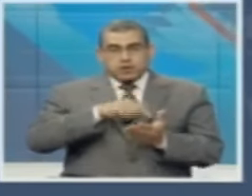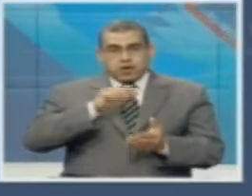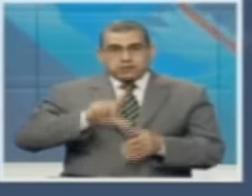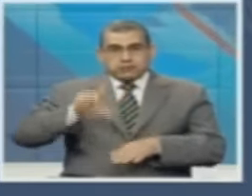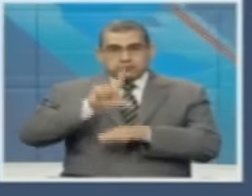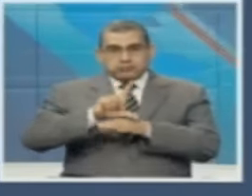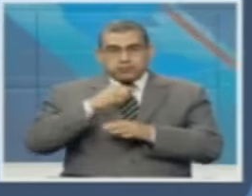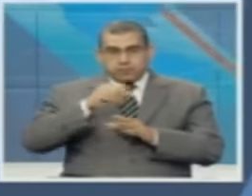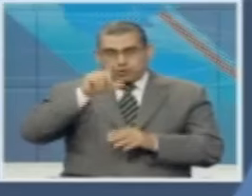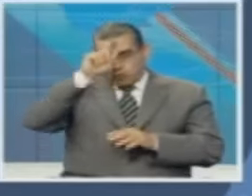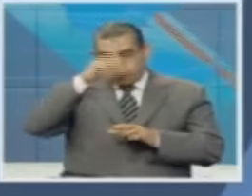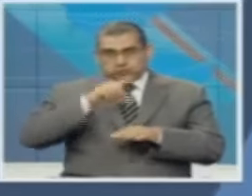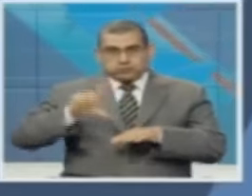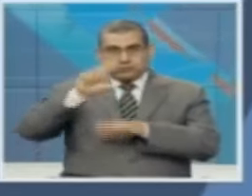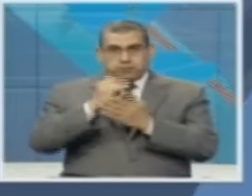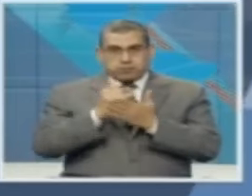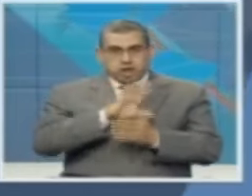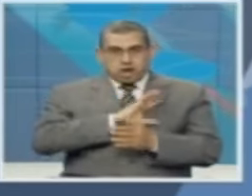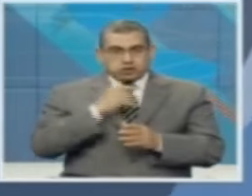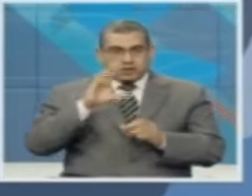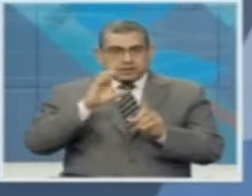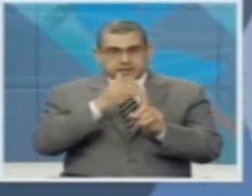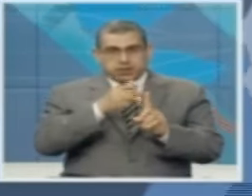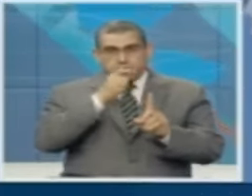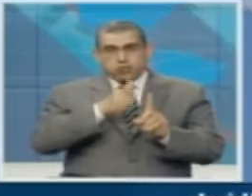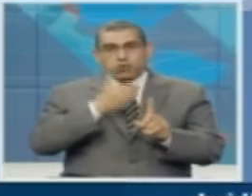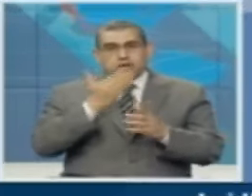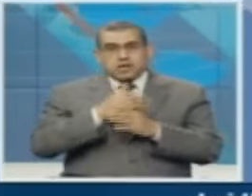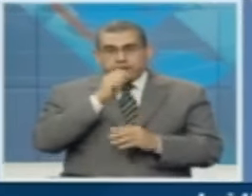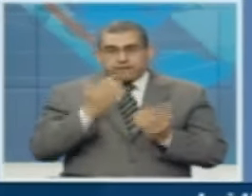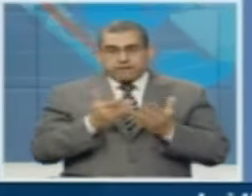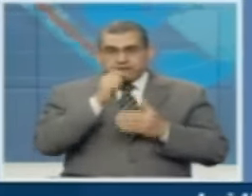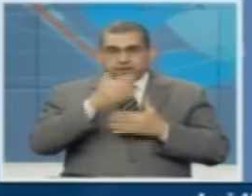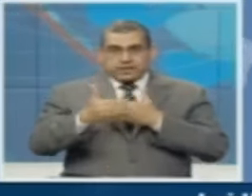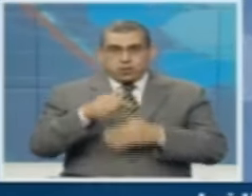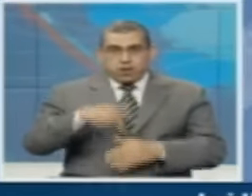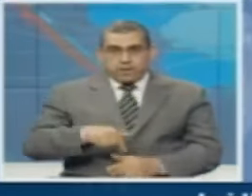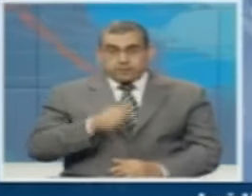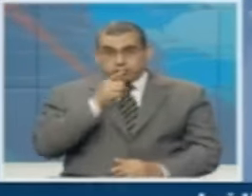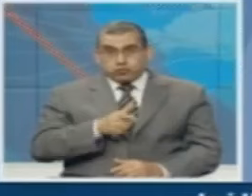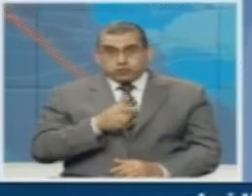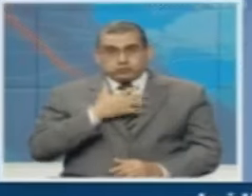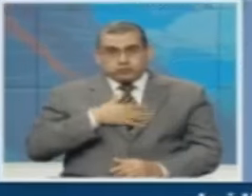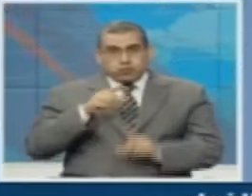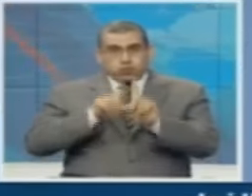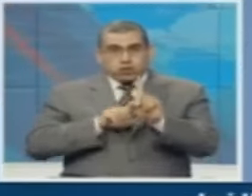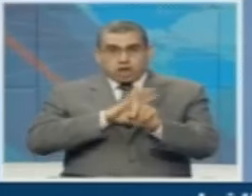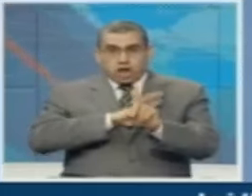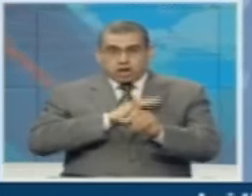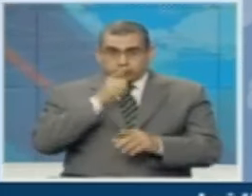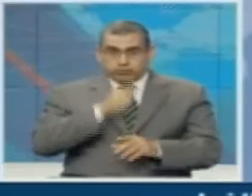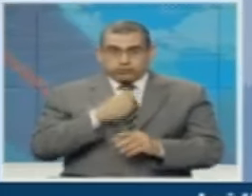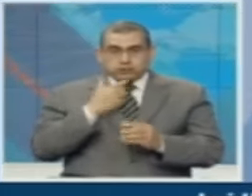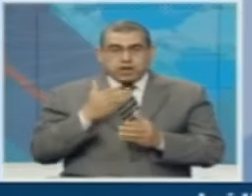رئيس الجمهورية القائد الأعلى للقوات المسلحة بمناسبة حلول عيد الفطر المبارك، وأعرب وزير الدفاع عن أسمى